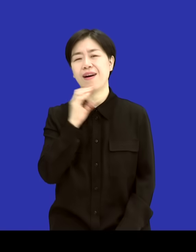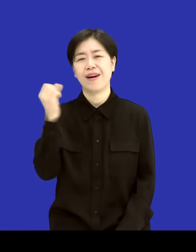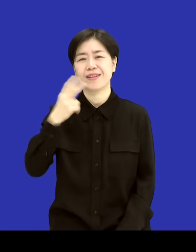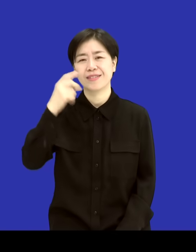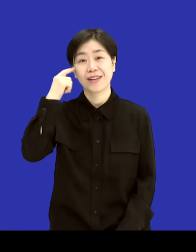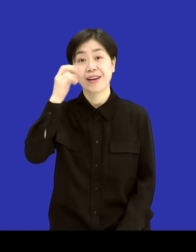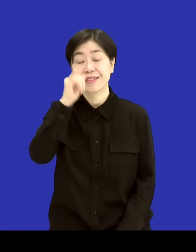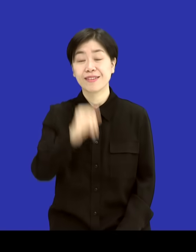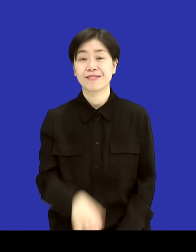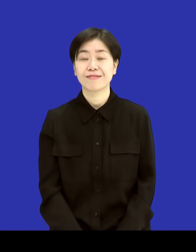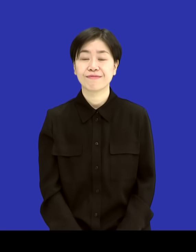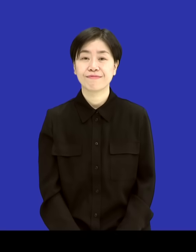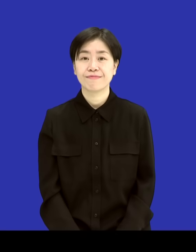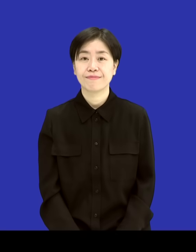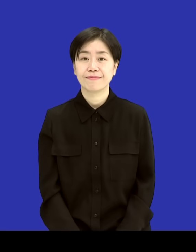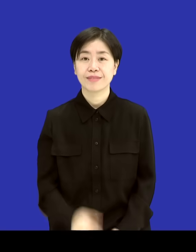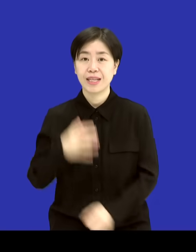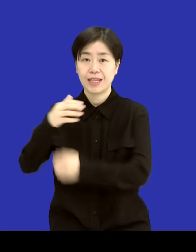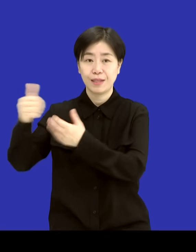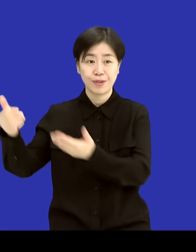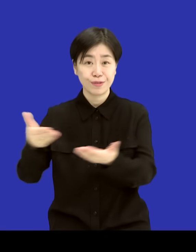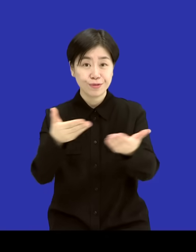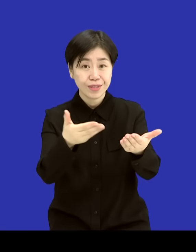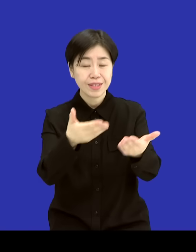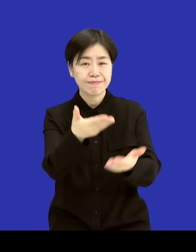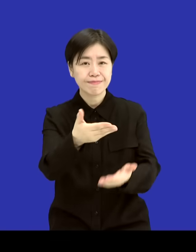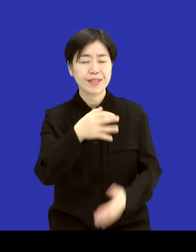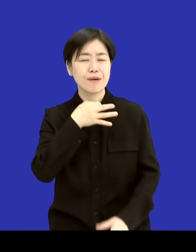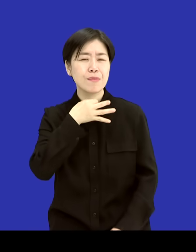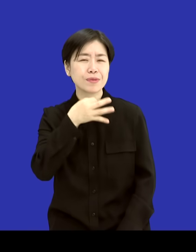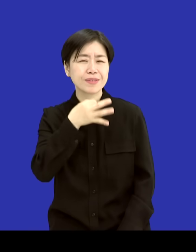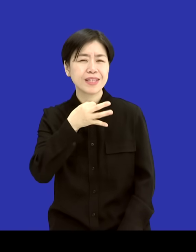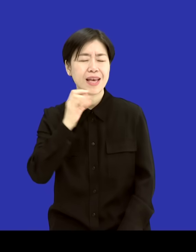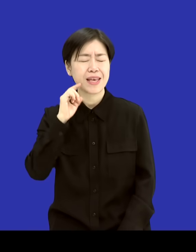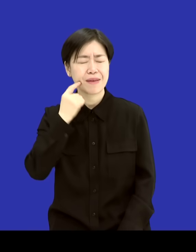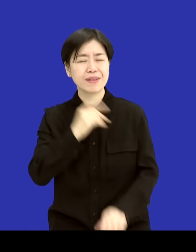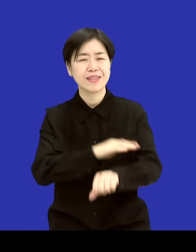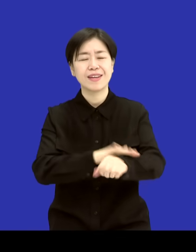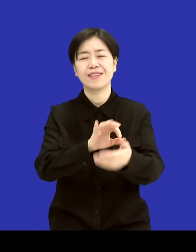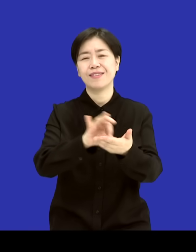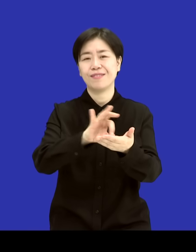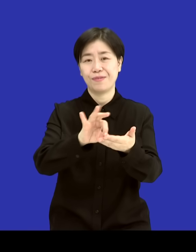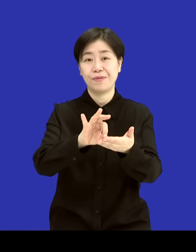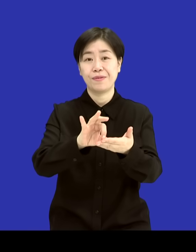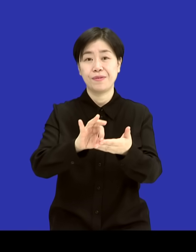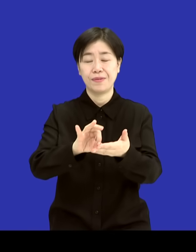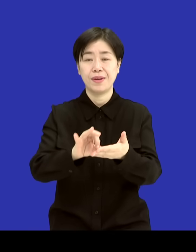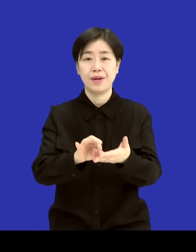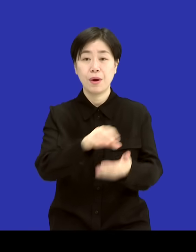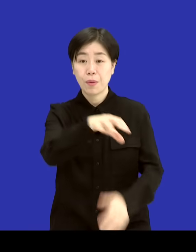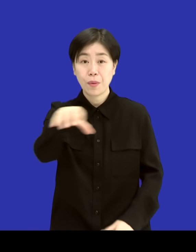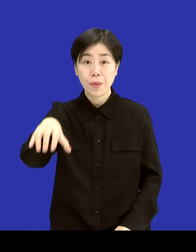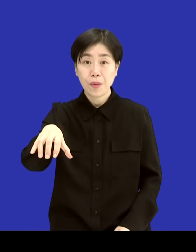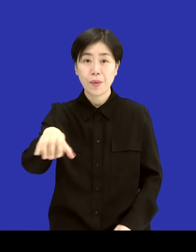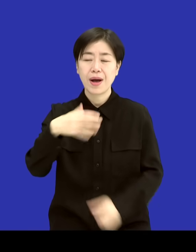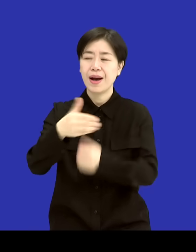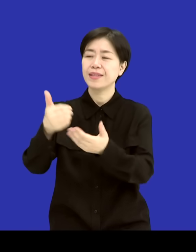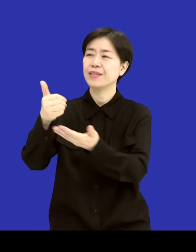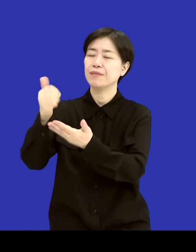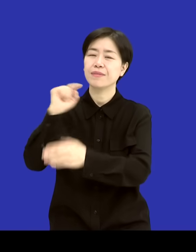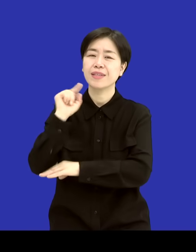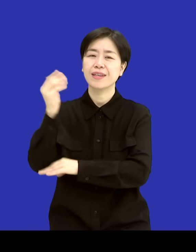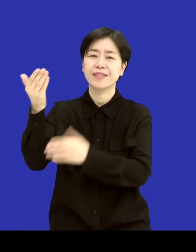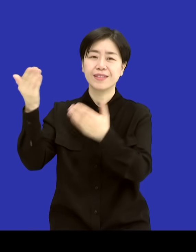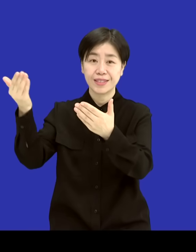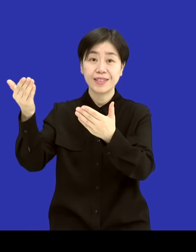시간이었고 하나님께서 주신 그 아름다운 목소리로 정말 그 선한 도구가 되어서 많은 곳에서 찬양하게 되시는